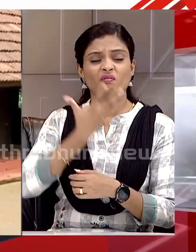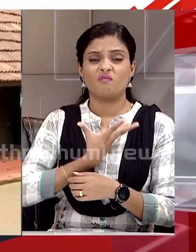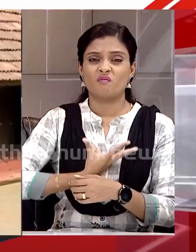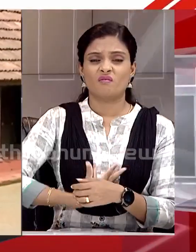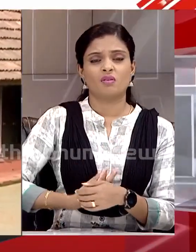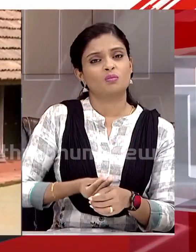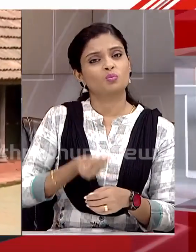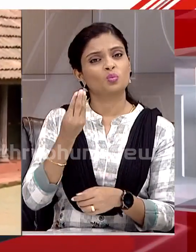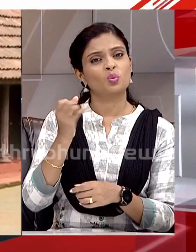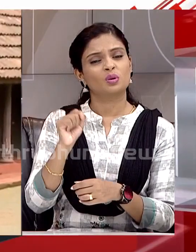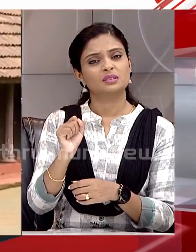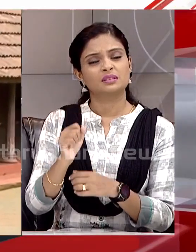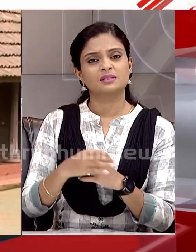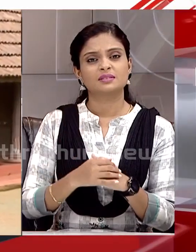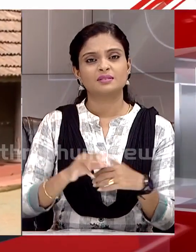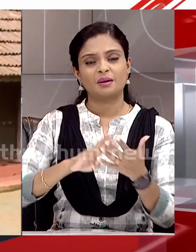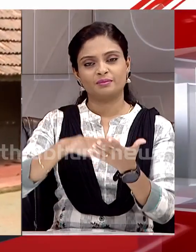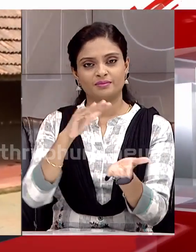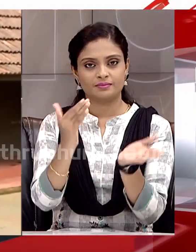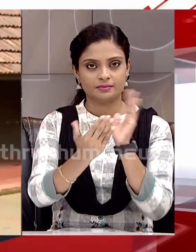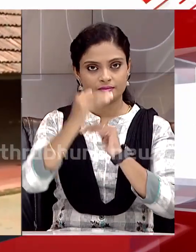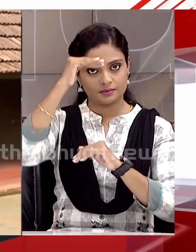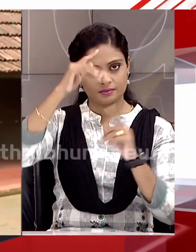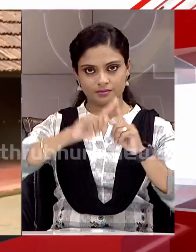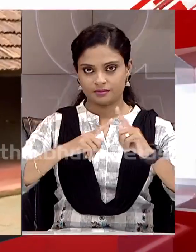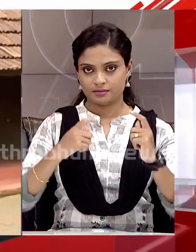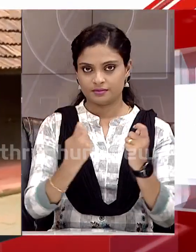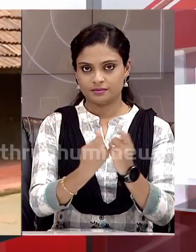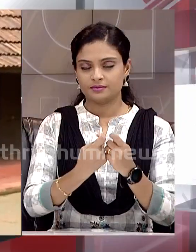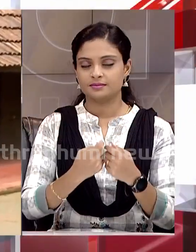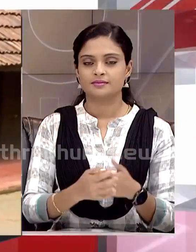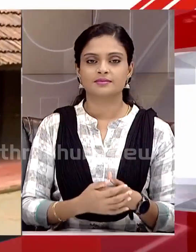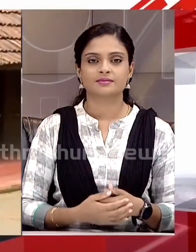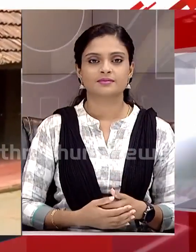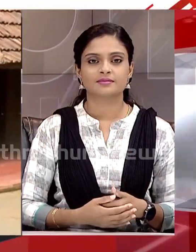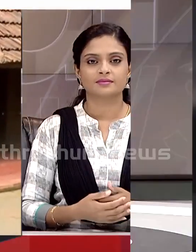ബോണിയും വർഗീസിനൊപ്പം കുട്ടനാട്ടിലെ മങ്കൊമ്പിൽ നിന്ന് എം ജയപ്രകാശ്, മാതൃഭൂമി ന്യൂസ്.